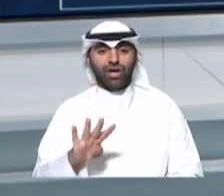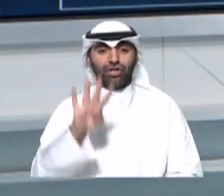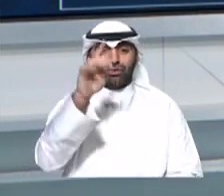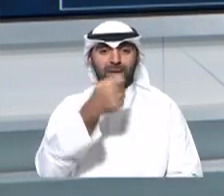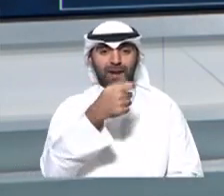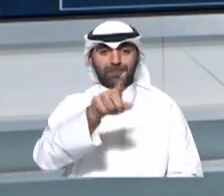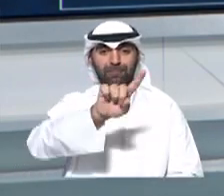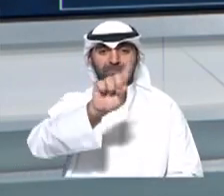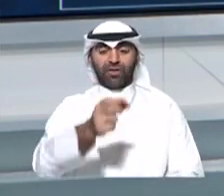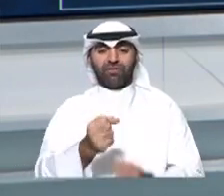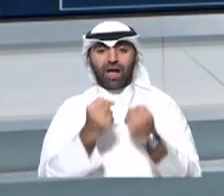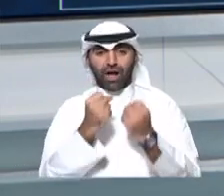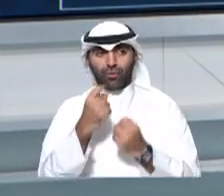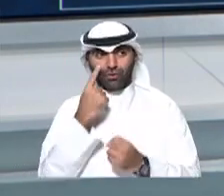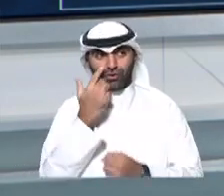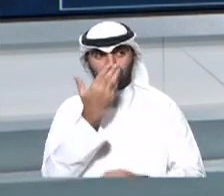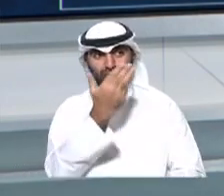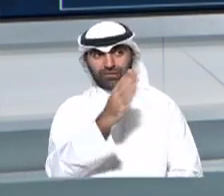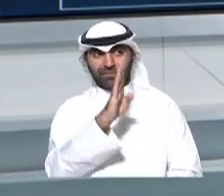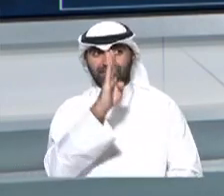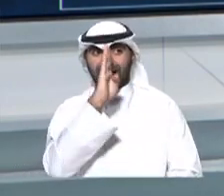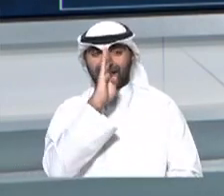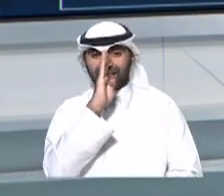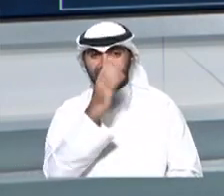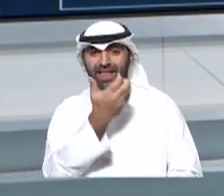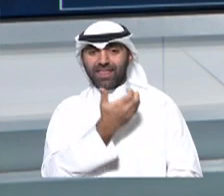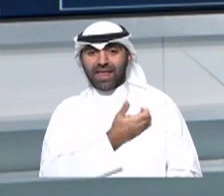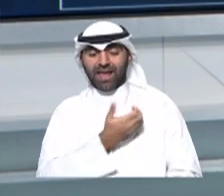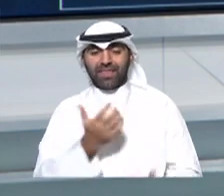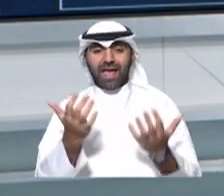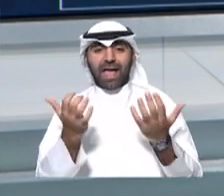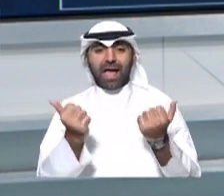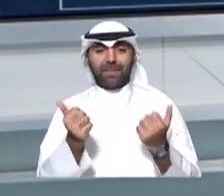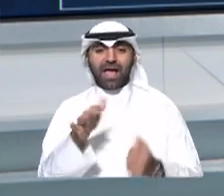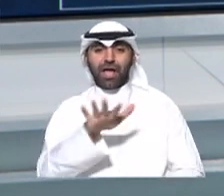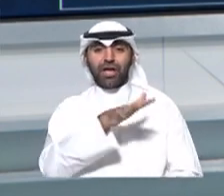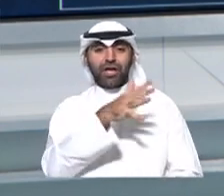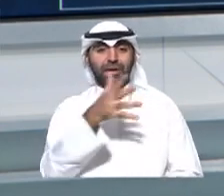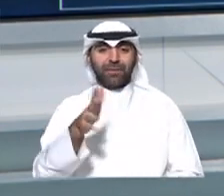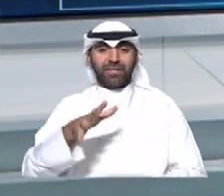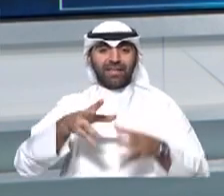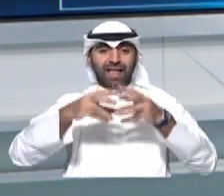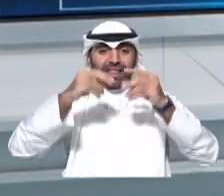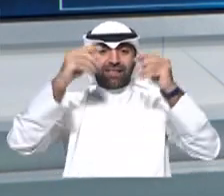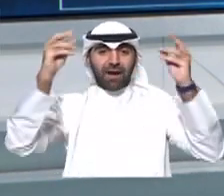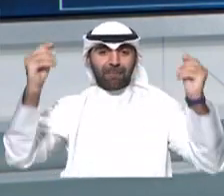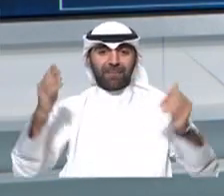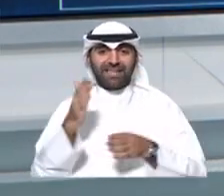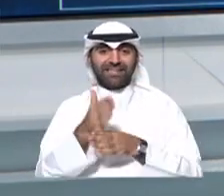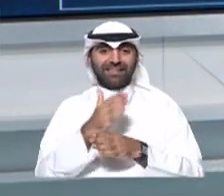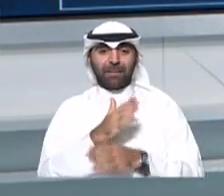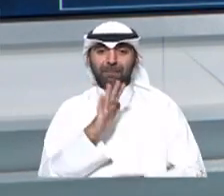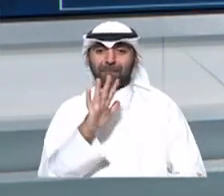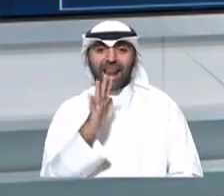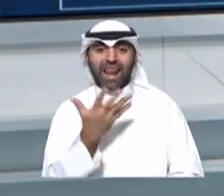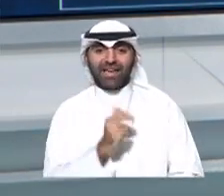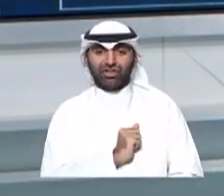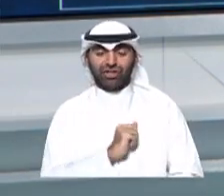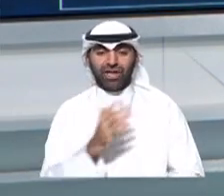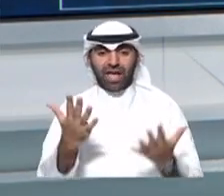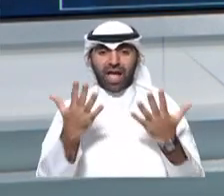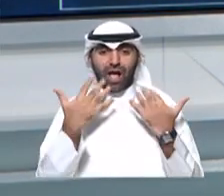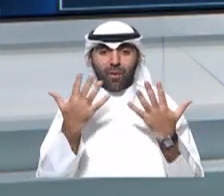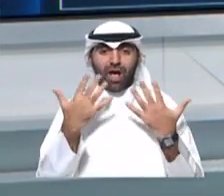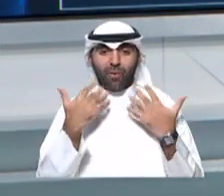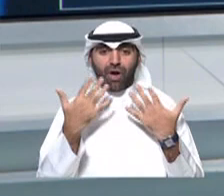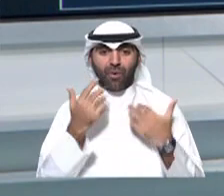والثلاثة والاربعاء، مع اجواء قد تكون مغبرة على معظم المناطق بفعل نشاط الهواء الشمالي الغربي، قد تصل سرعة الرياح في يوم الاثنين